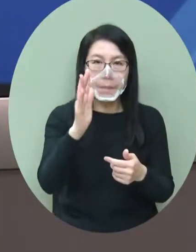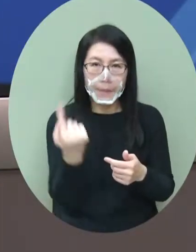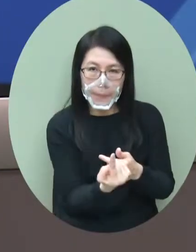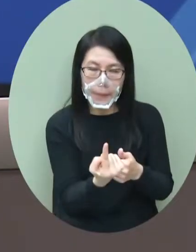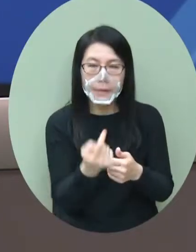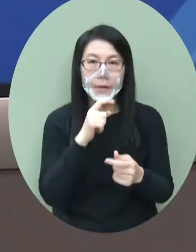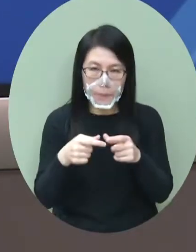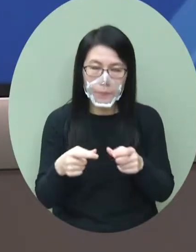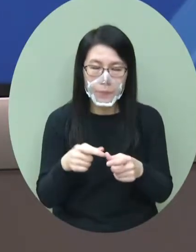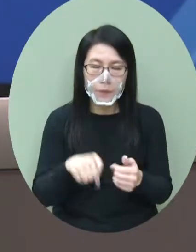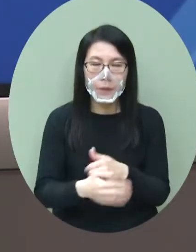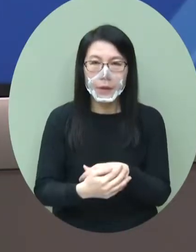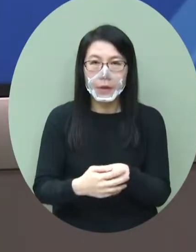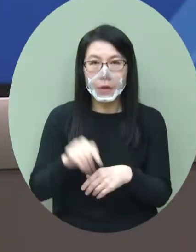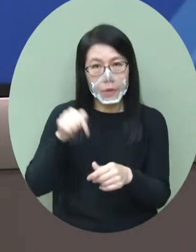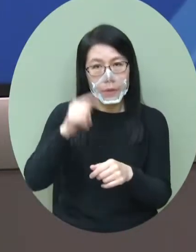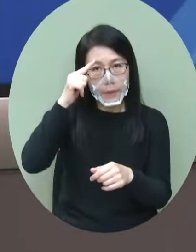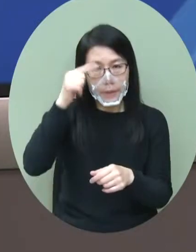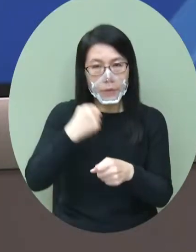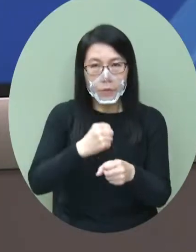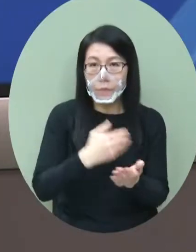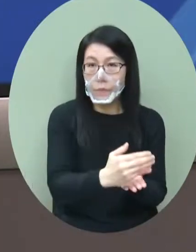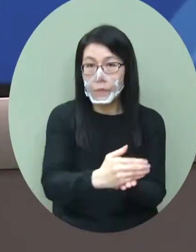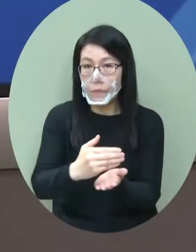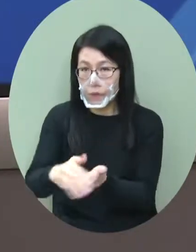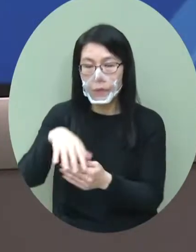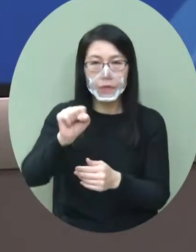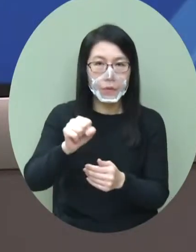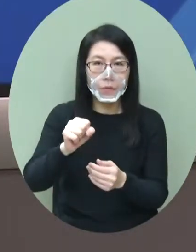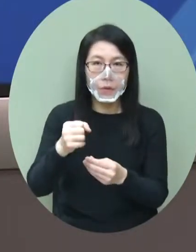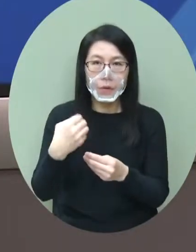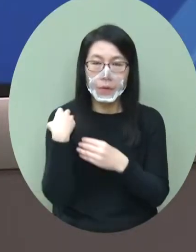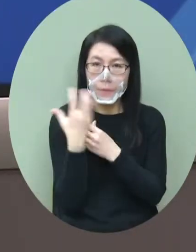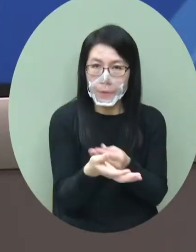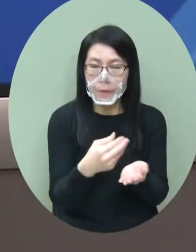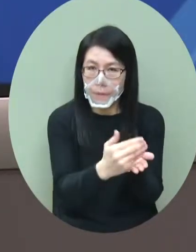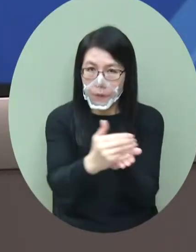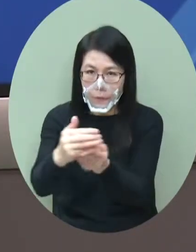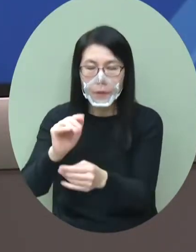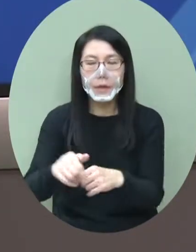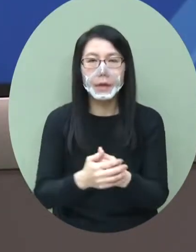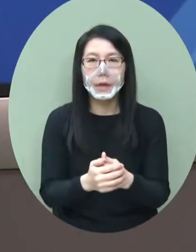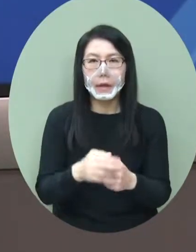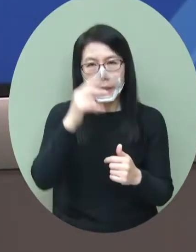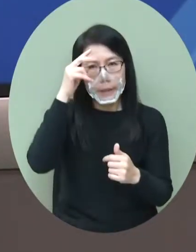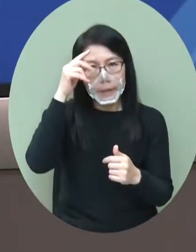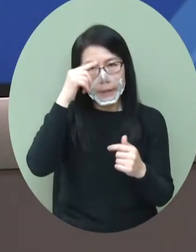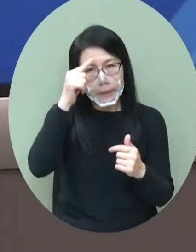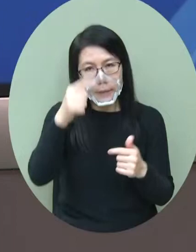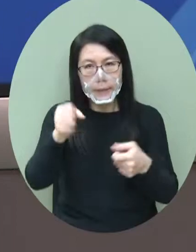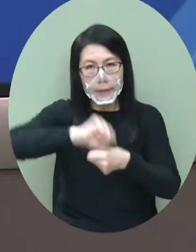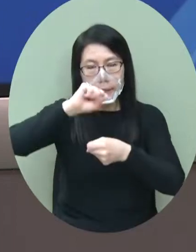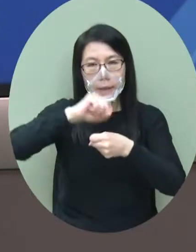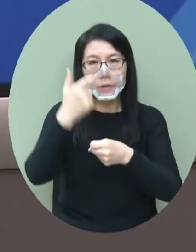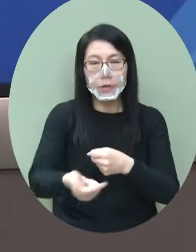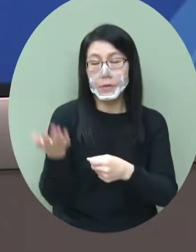5500万个。还有我们每天在分发使用派递的工作也数量